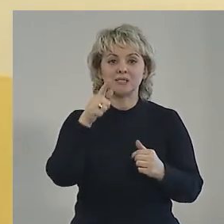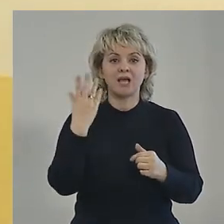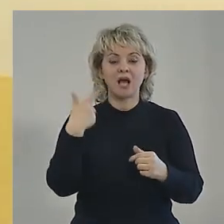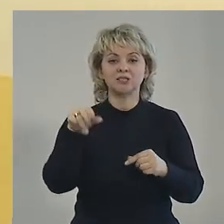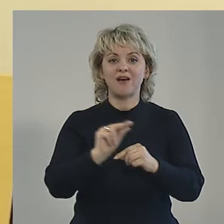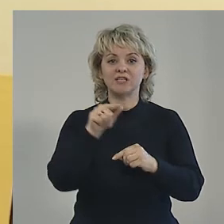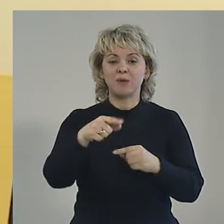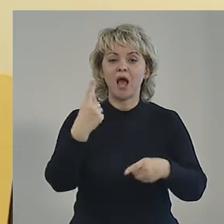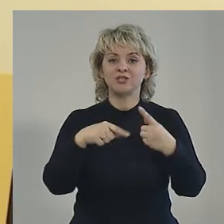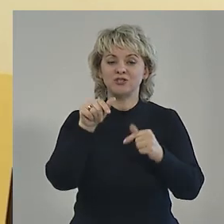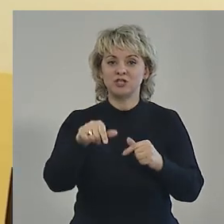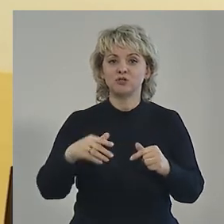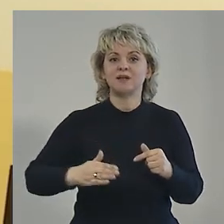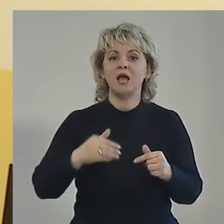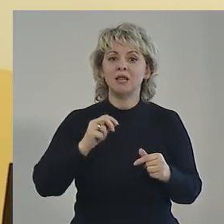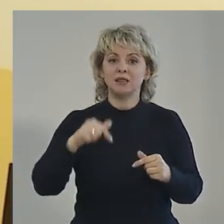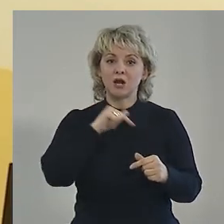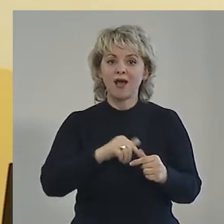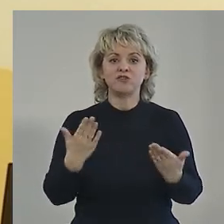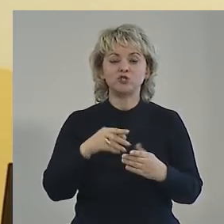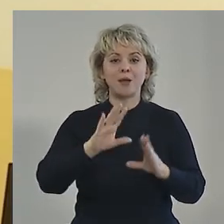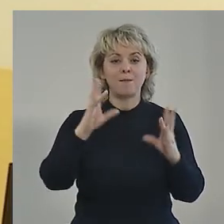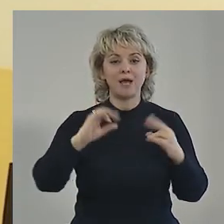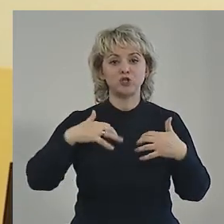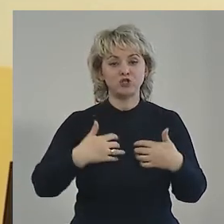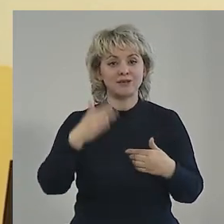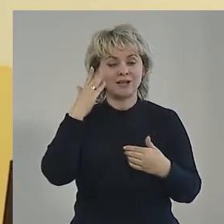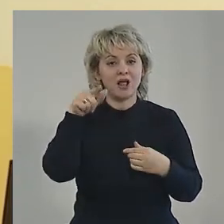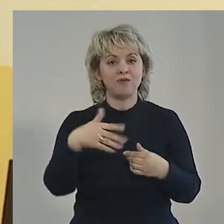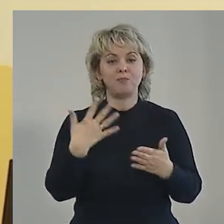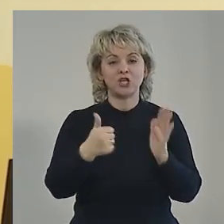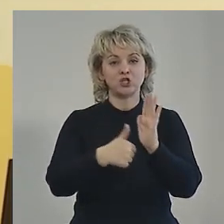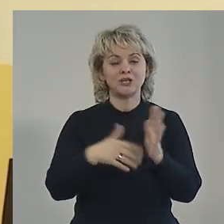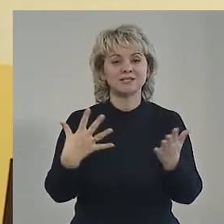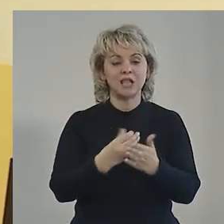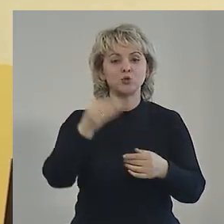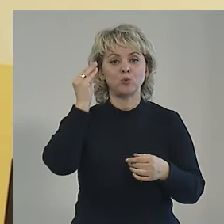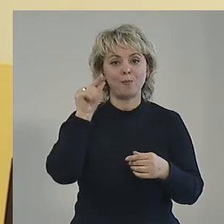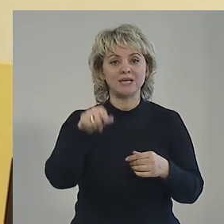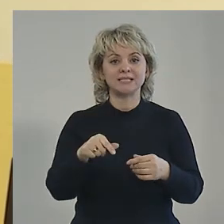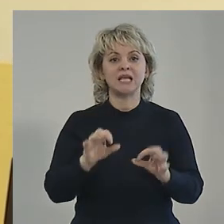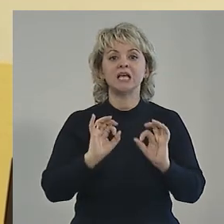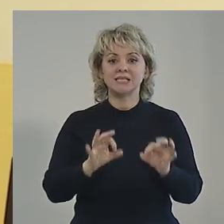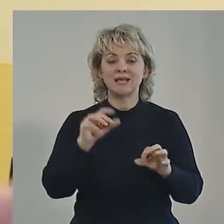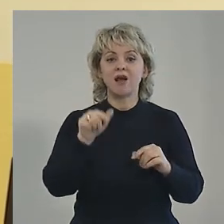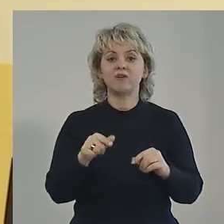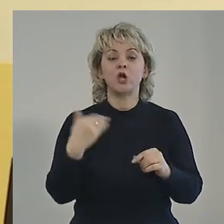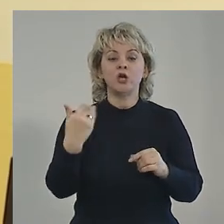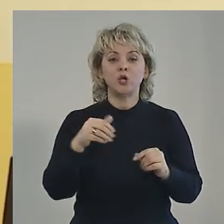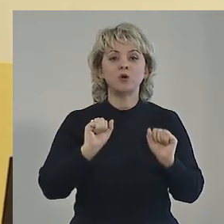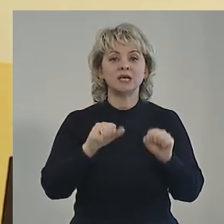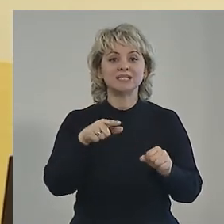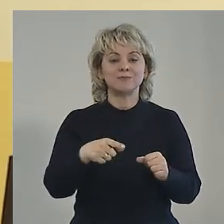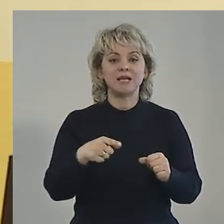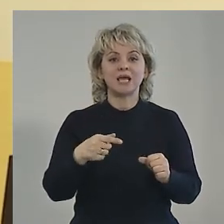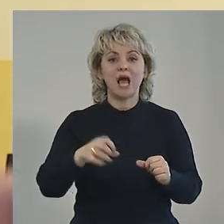кто в отечественных нравах, в чьей по несчастью в голове 5-6 найдется мысли здравы, и он осмелится